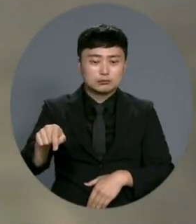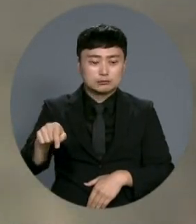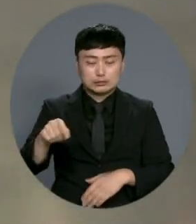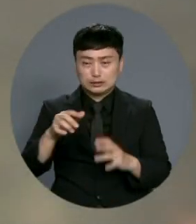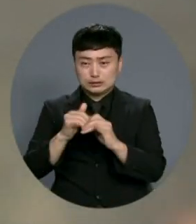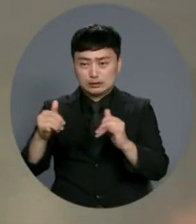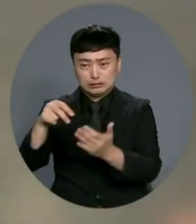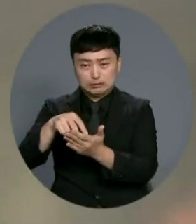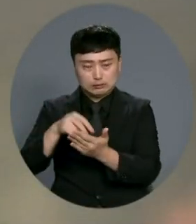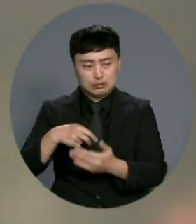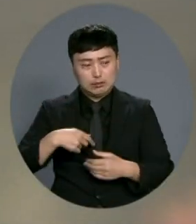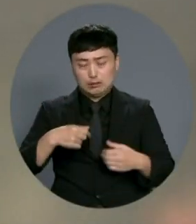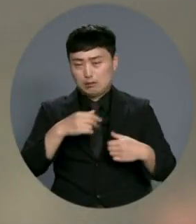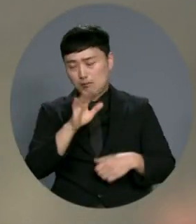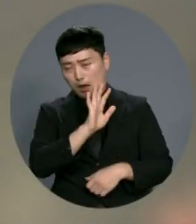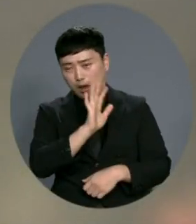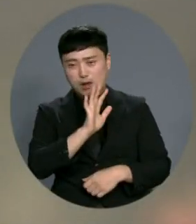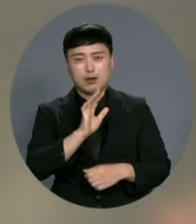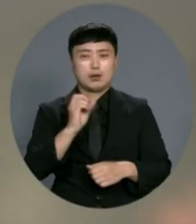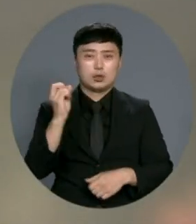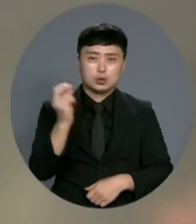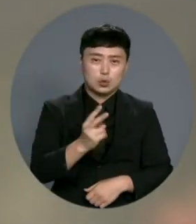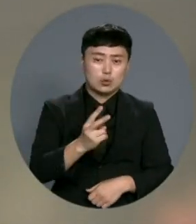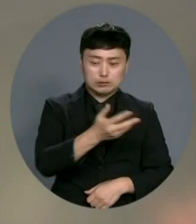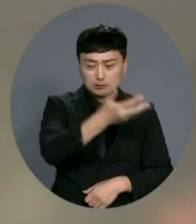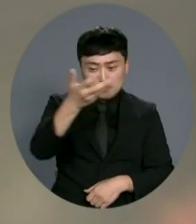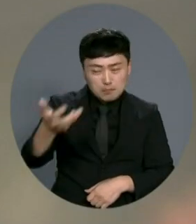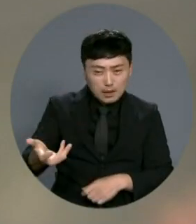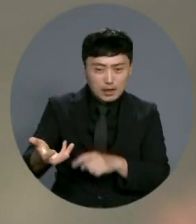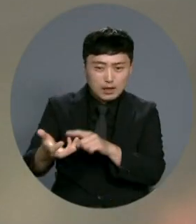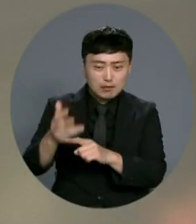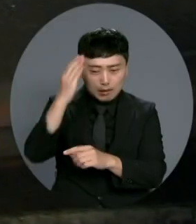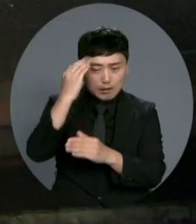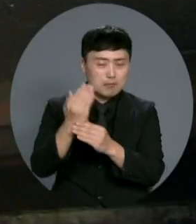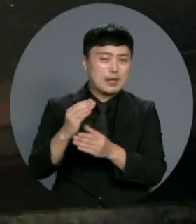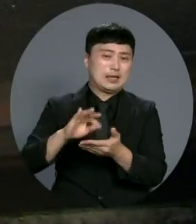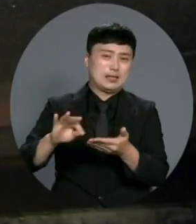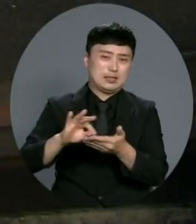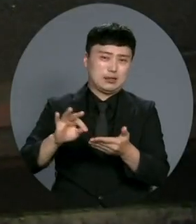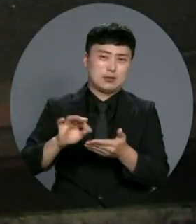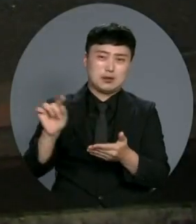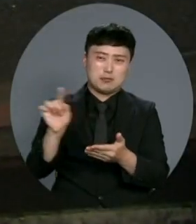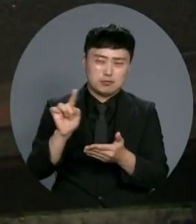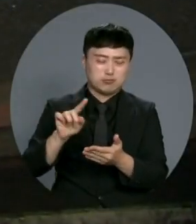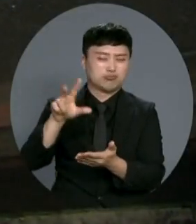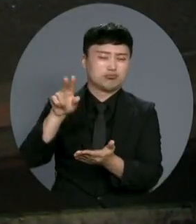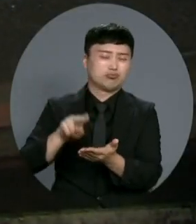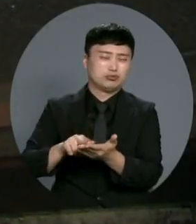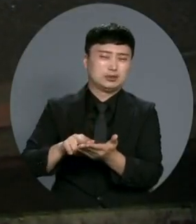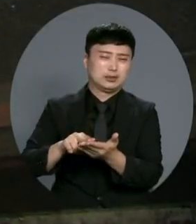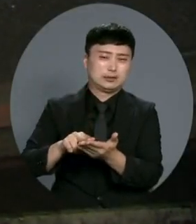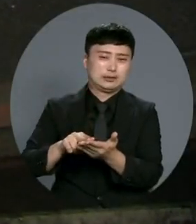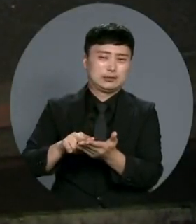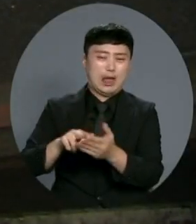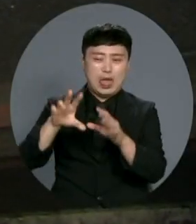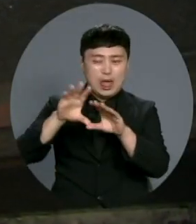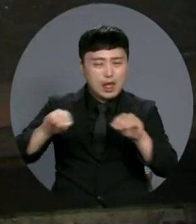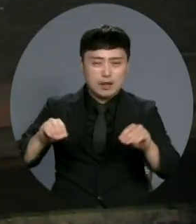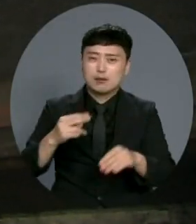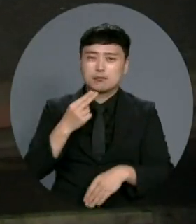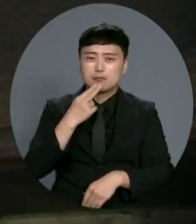데다 이전을 핑계로 석탄화력발전소를 그대로 가동하는 것은 문제를 방치하는 것뿐이라며